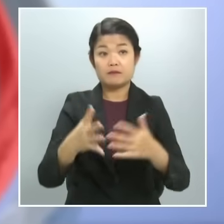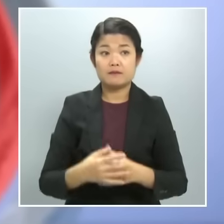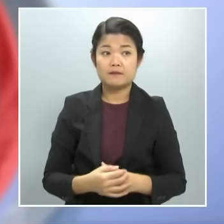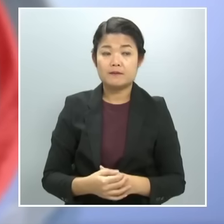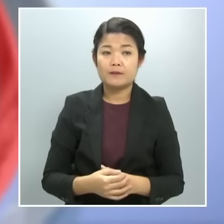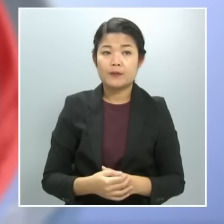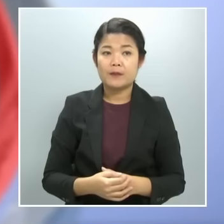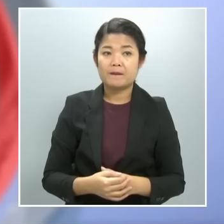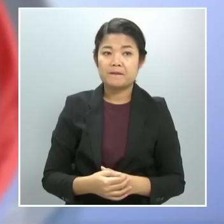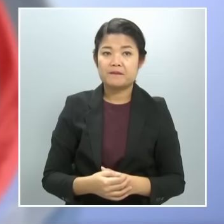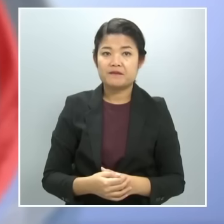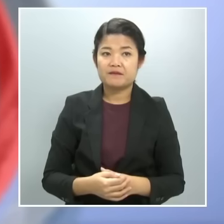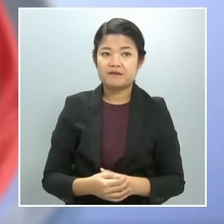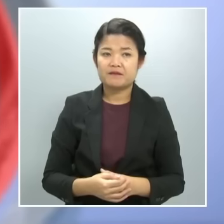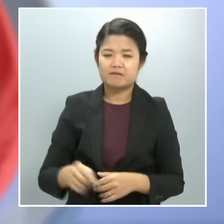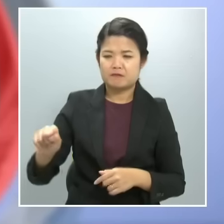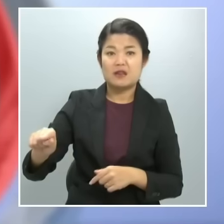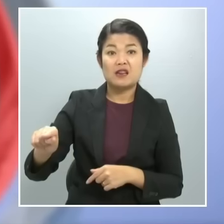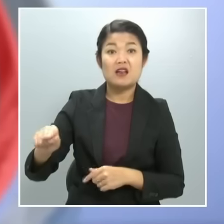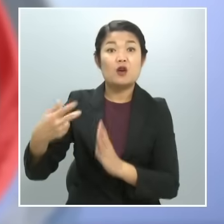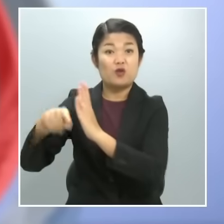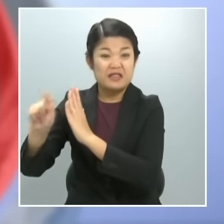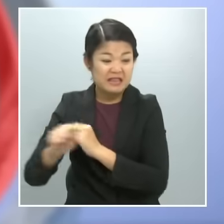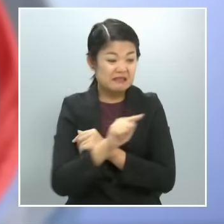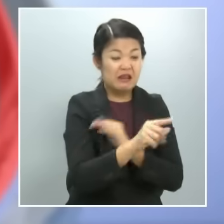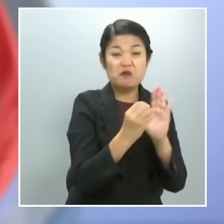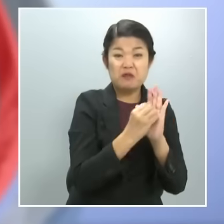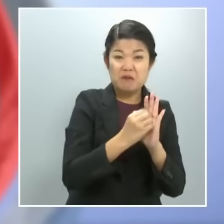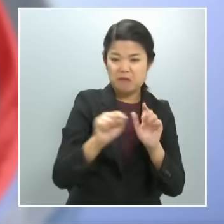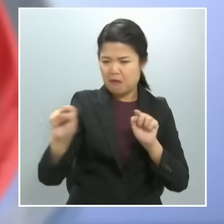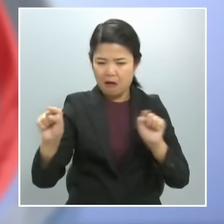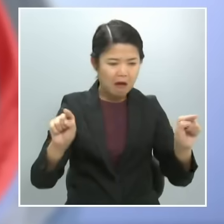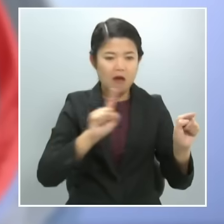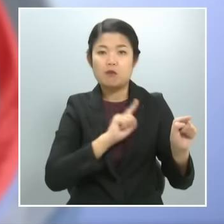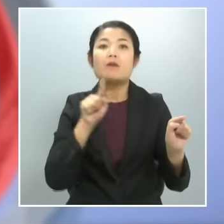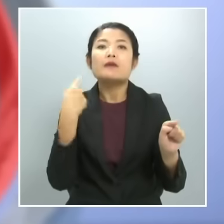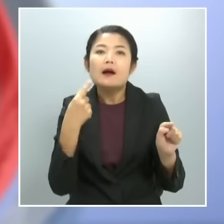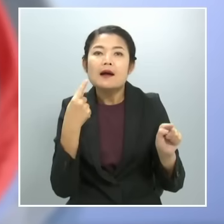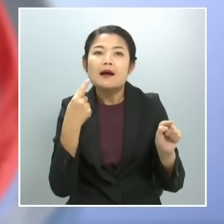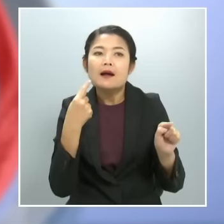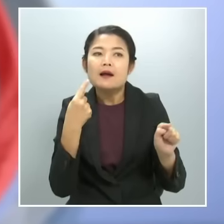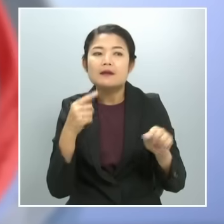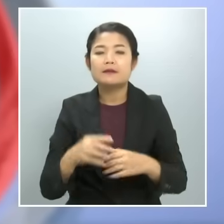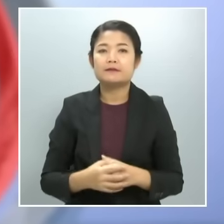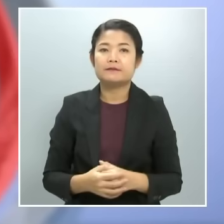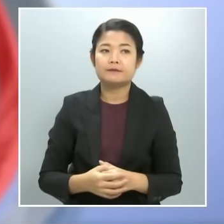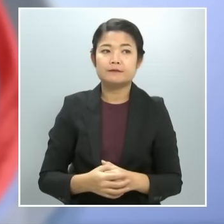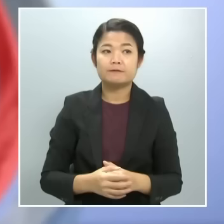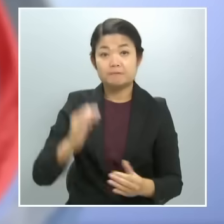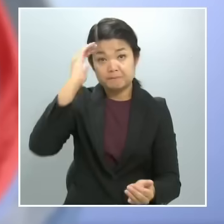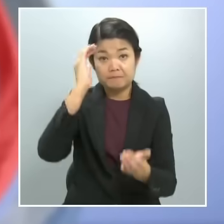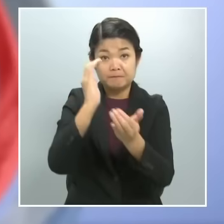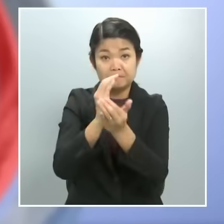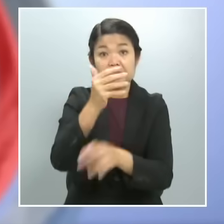เกี่ยนกันระหว่างสพแวงน้อยกับสนบางกอกใหญ่นะคะล่าสุดค่ะเรื่องนี้ทางสำนักงานตำรวจแห่งชาติมอบ